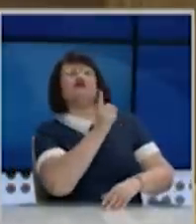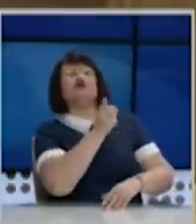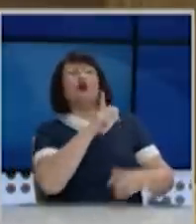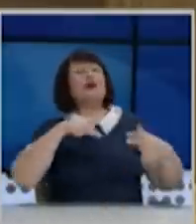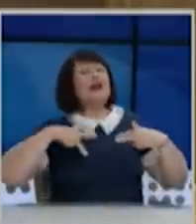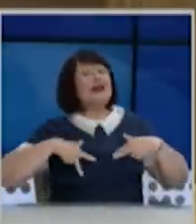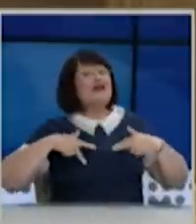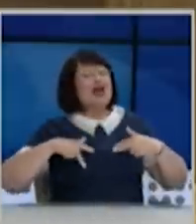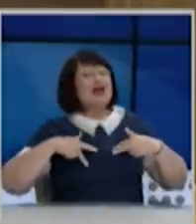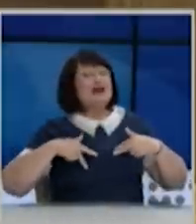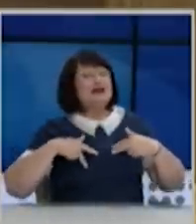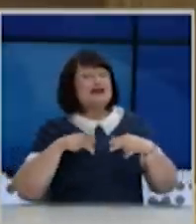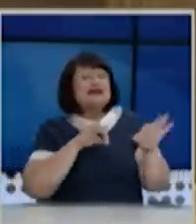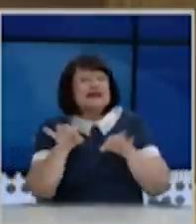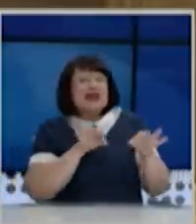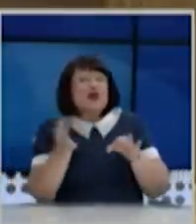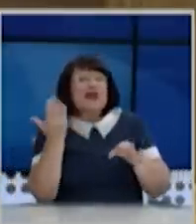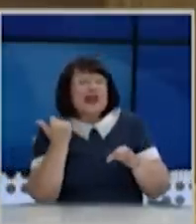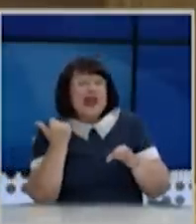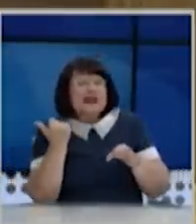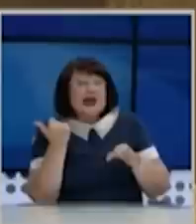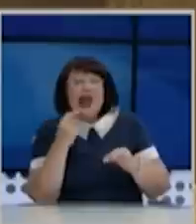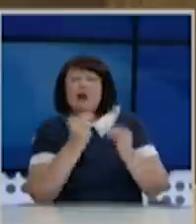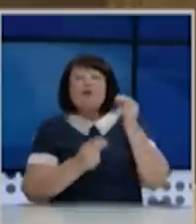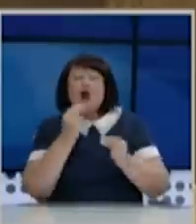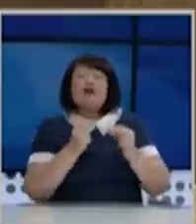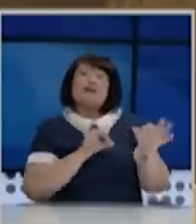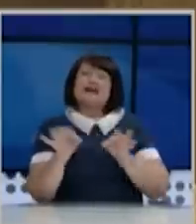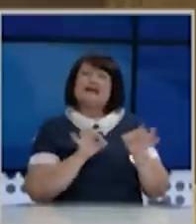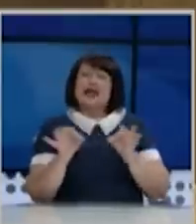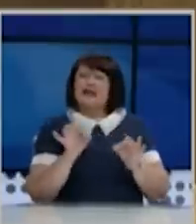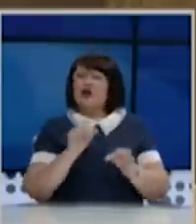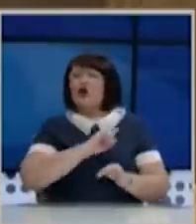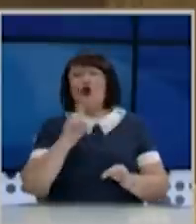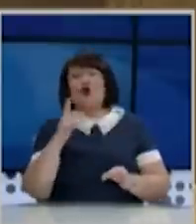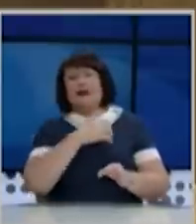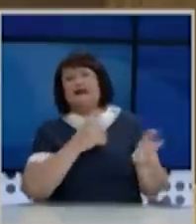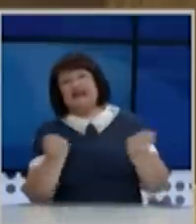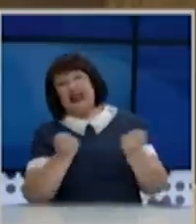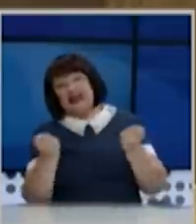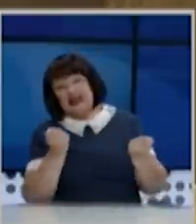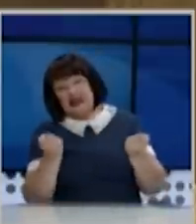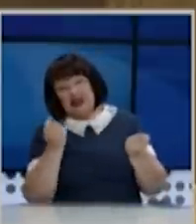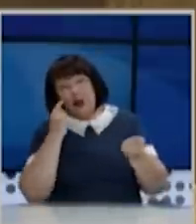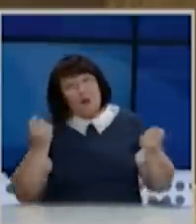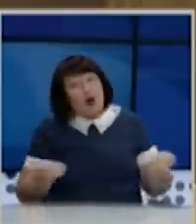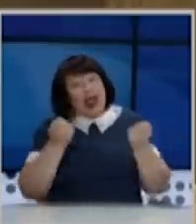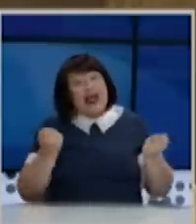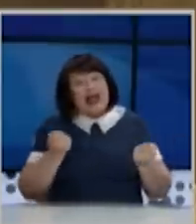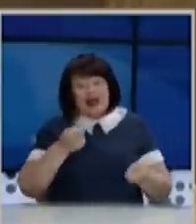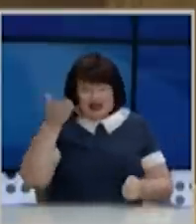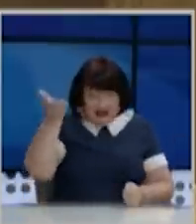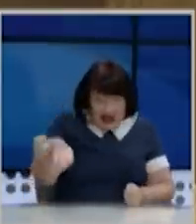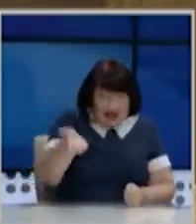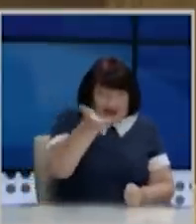κυβέρνηση δεν έχει σχέδιο, άρα το πρόβλημα είναι το σχέδιο και όχι η στρατηγική που ακολουθήσατε και